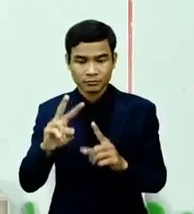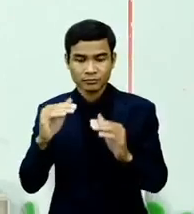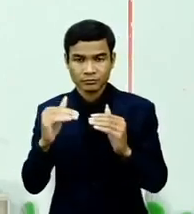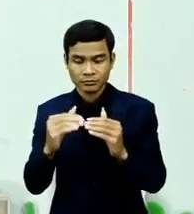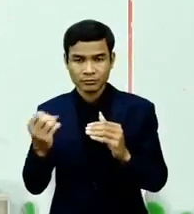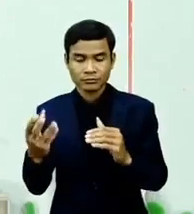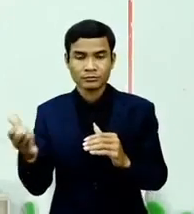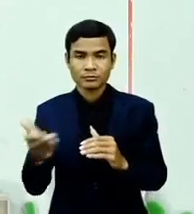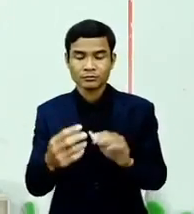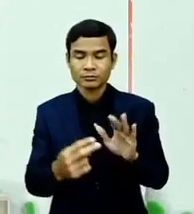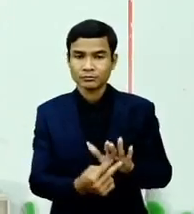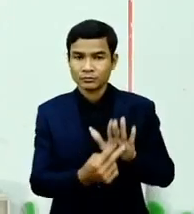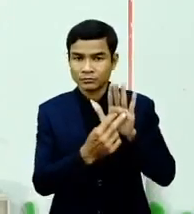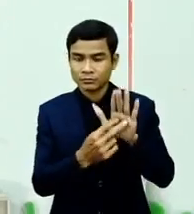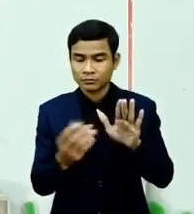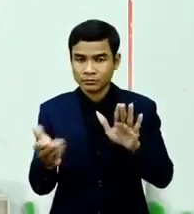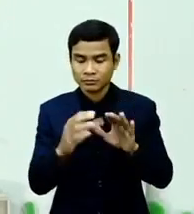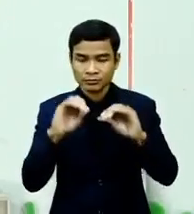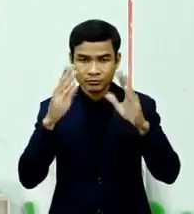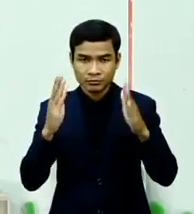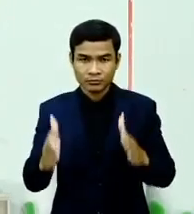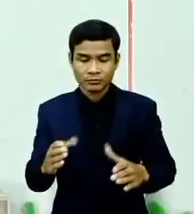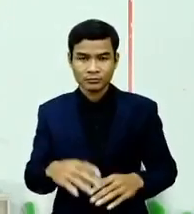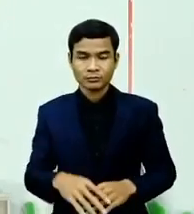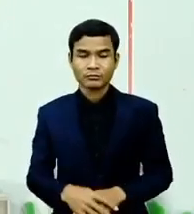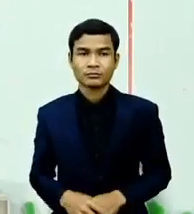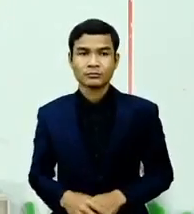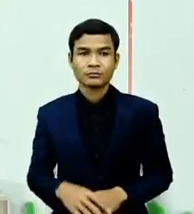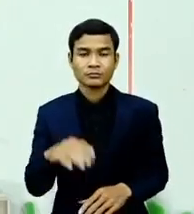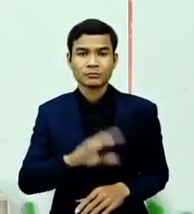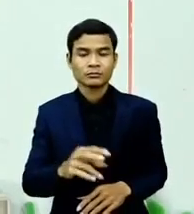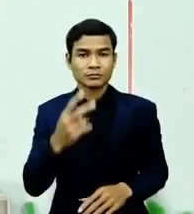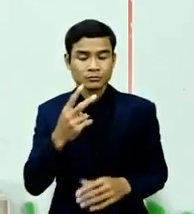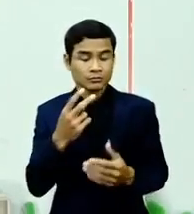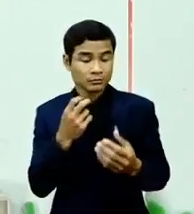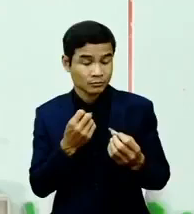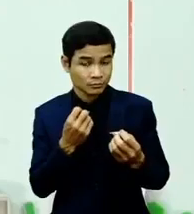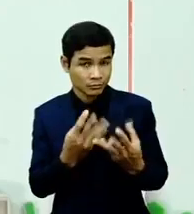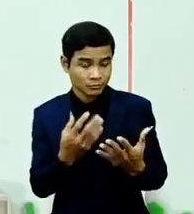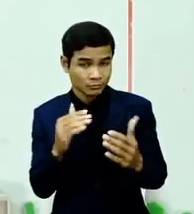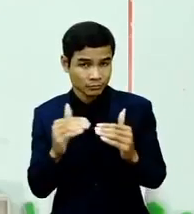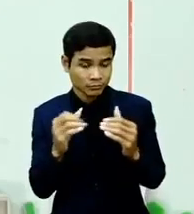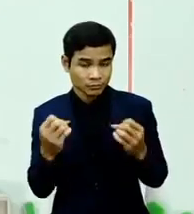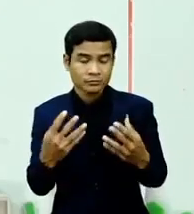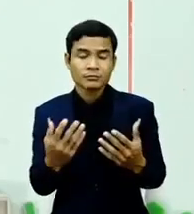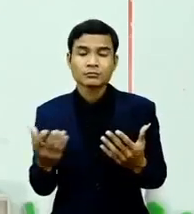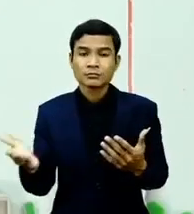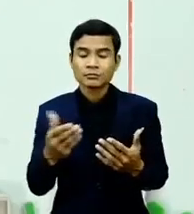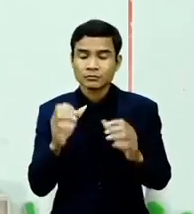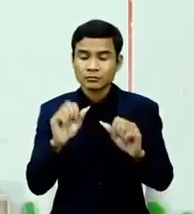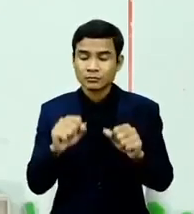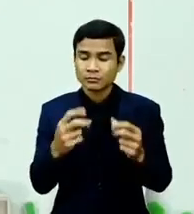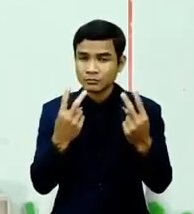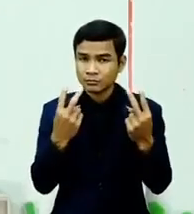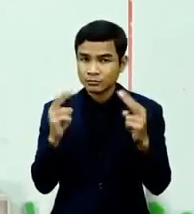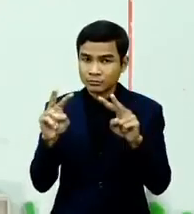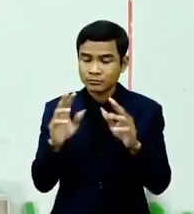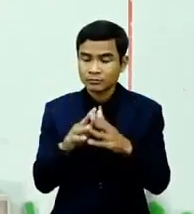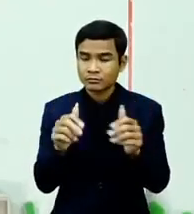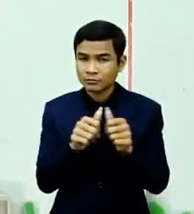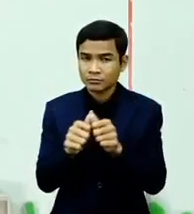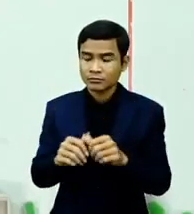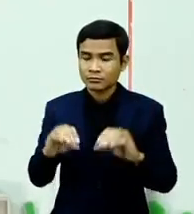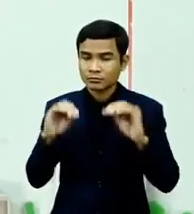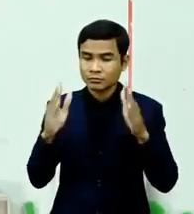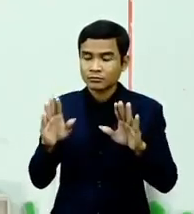តោះលើកបង្ហាញអ្នកគ្រូចាឃើញប៉ុន្មានដែរកូន តោះចូលរួមទៀងផ្ទាត់ជាមួយអ្នកគ្រូណា